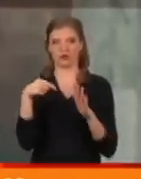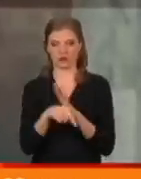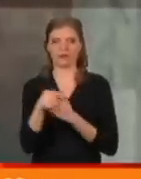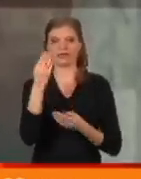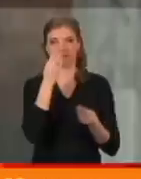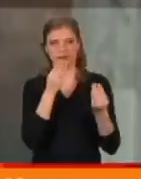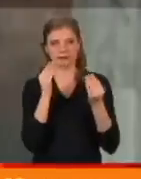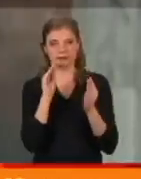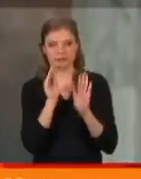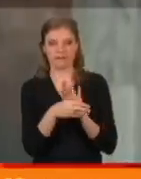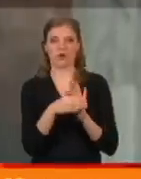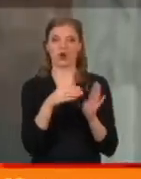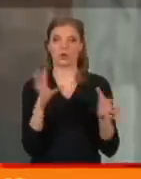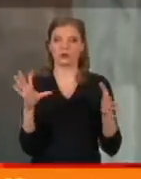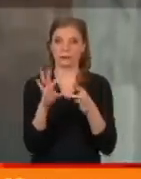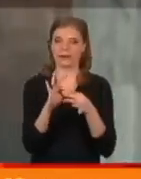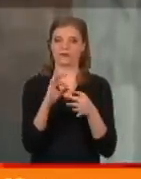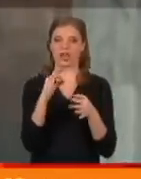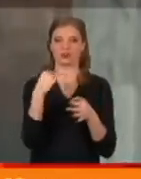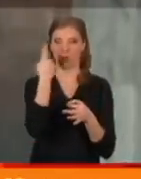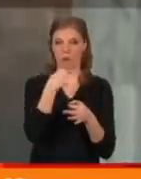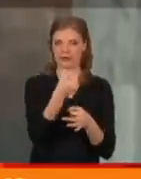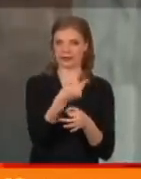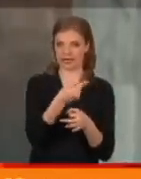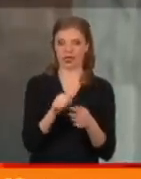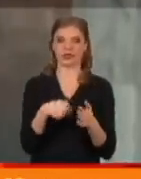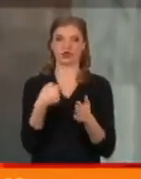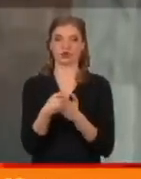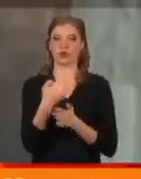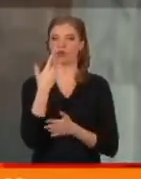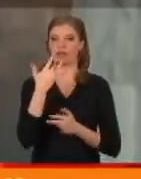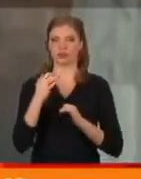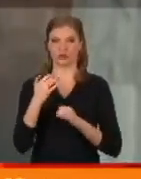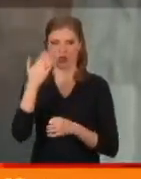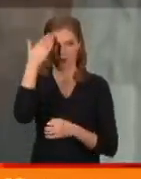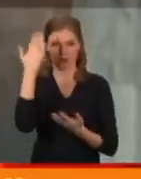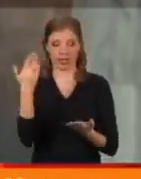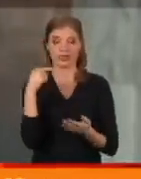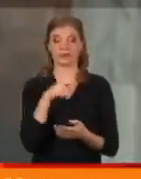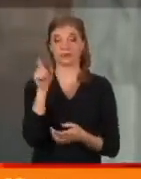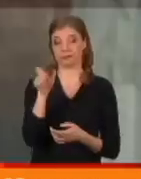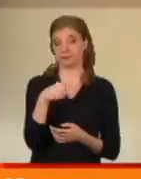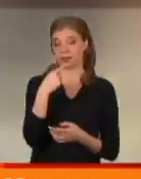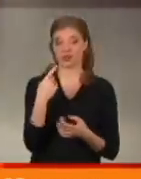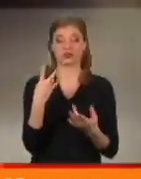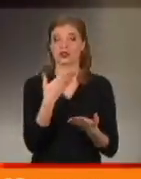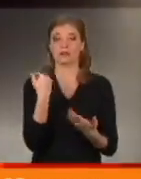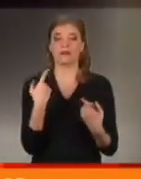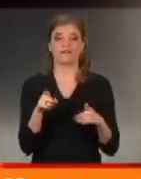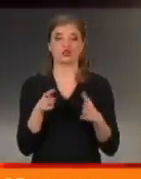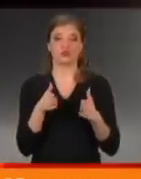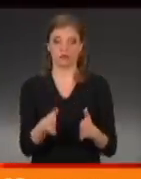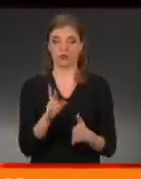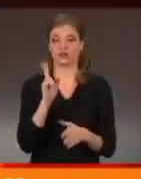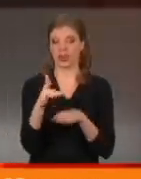завуальовано прив'язують образи негативні до національного генія. Юрій Хорт каже, не мав іншого вибору,